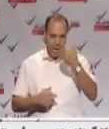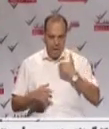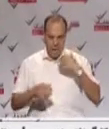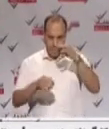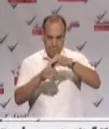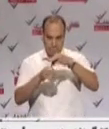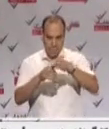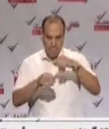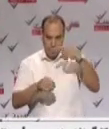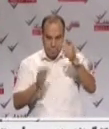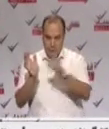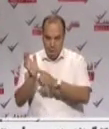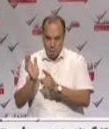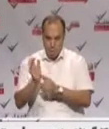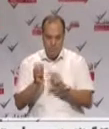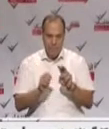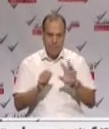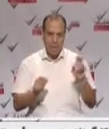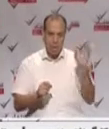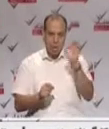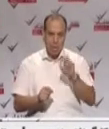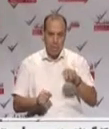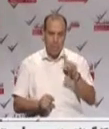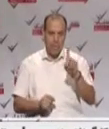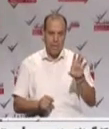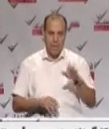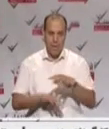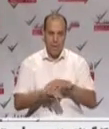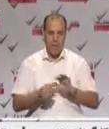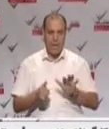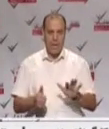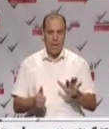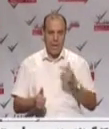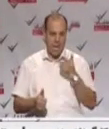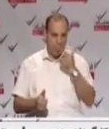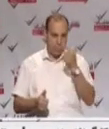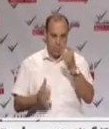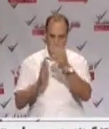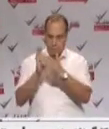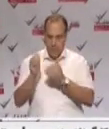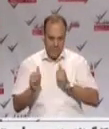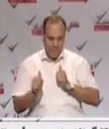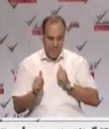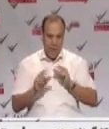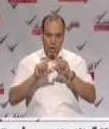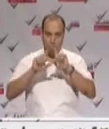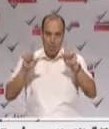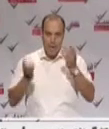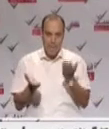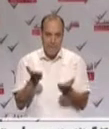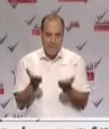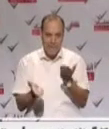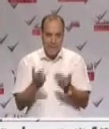بترشحنا للانتخابات التشريعية 26 أكتوبر 2014 عن ولاية ريانا بوصفنا قائمة مستقلة شعارها